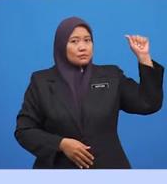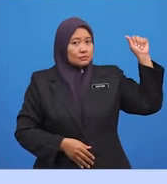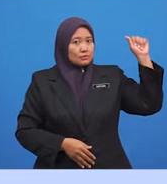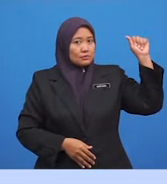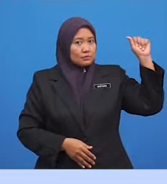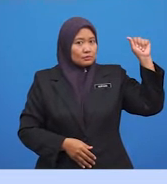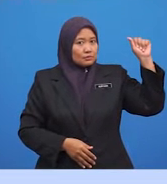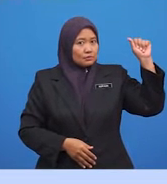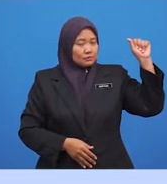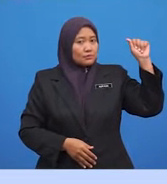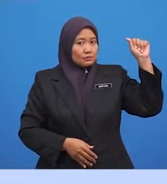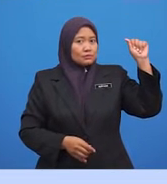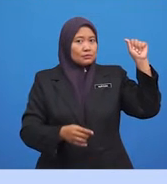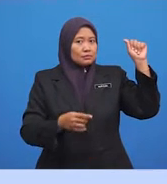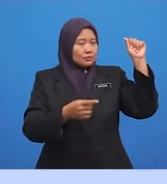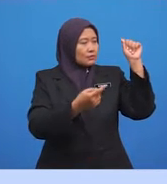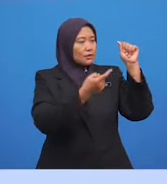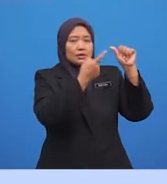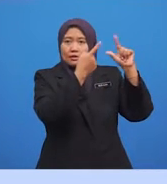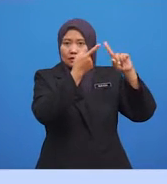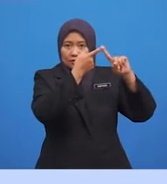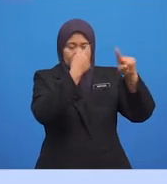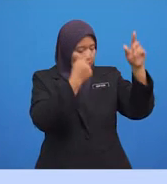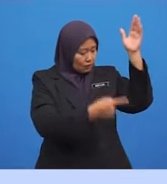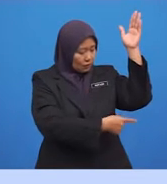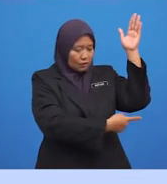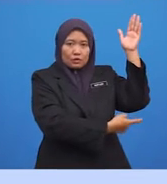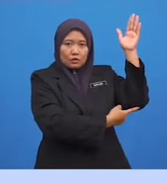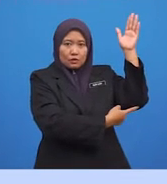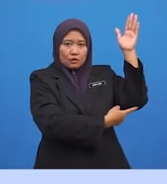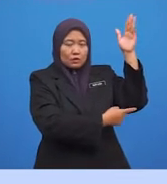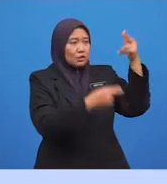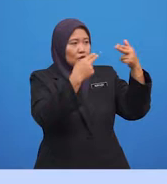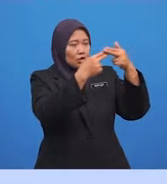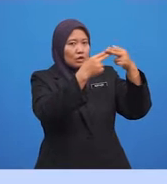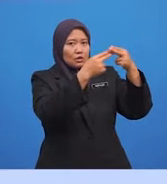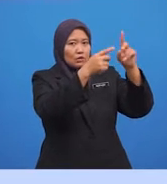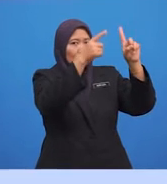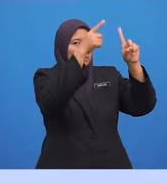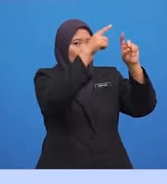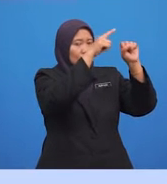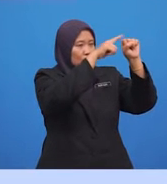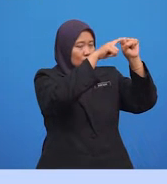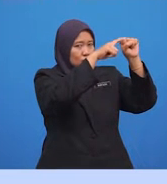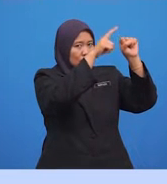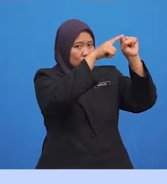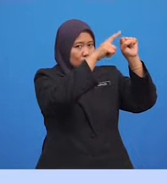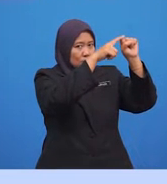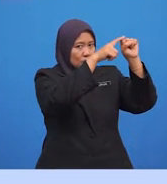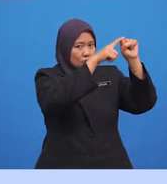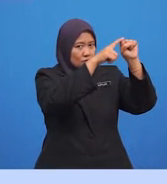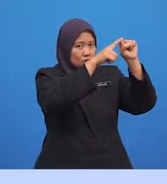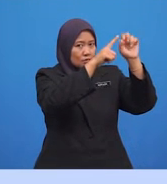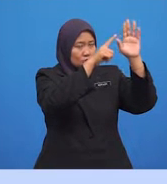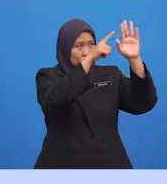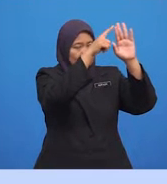Tahukah kamu, daripada siku hingga ke hujung jari diberi nama hasta. Cuba